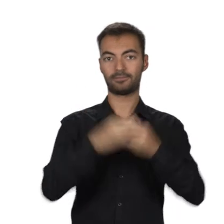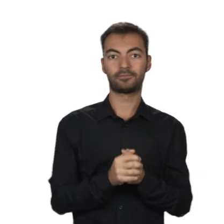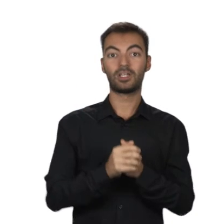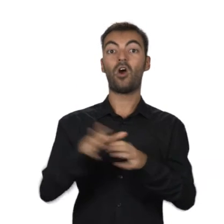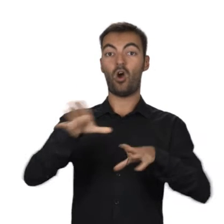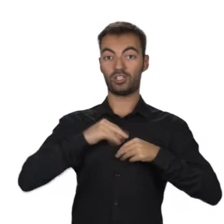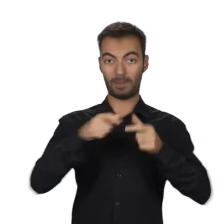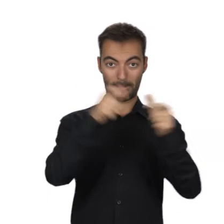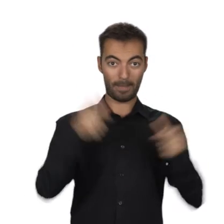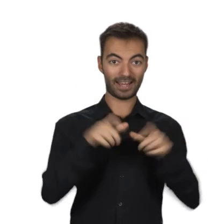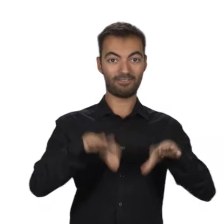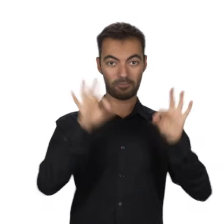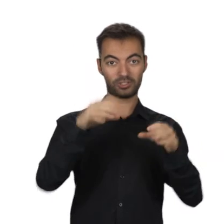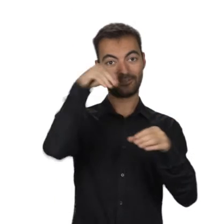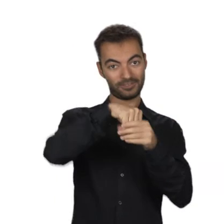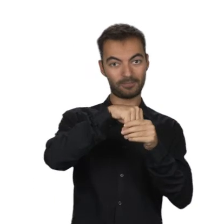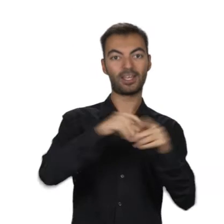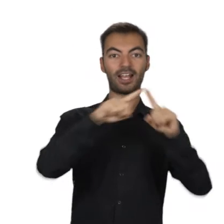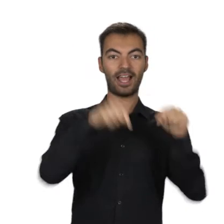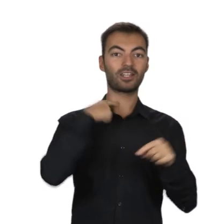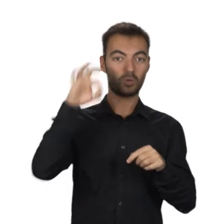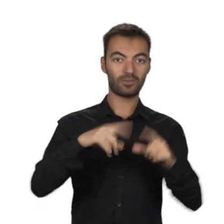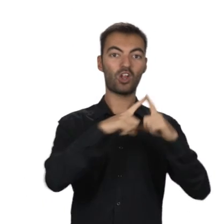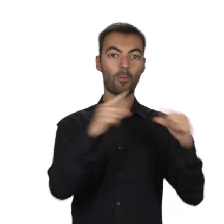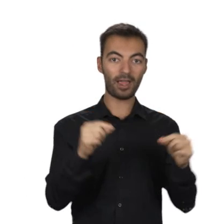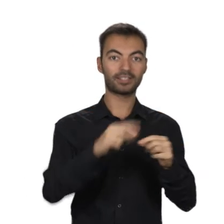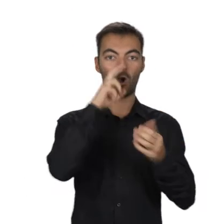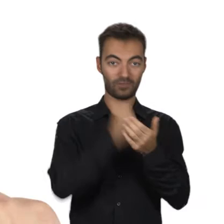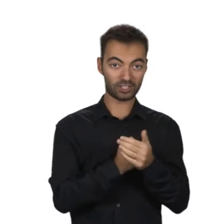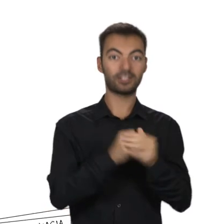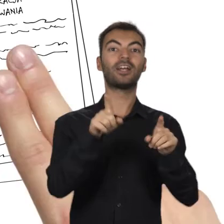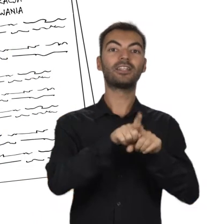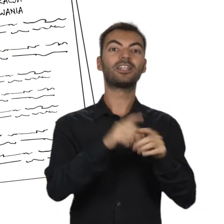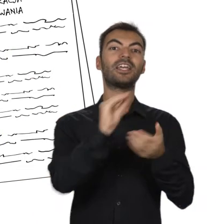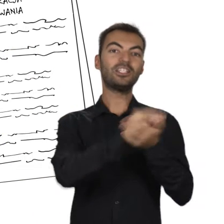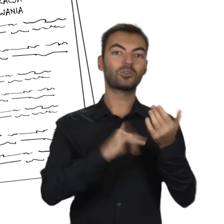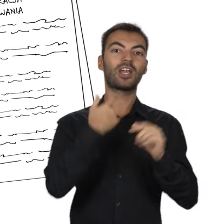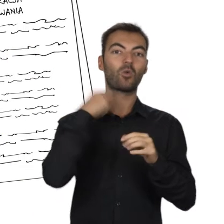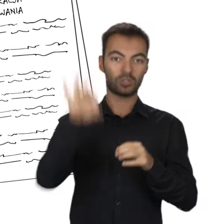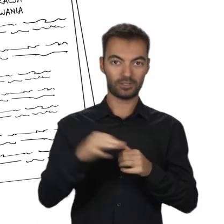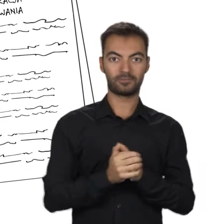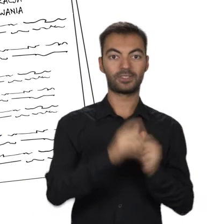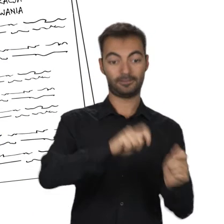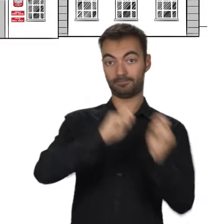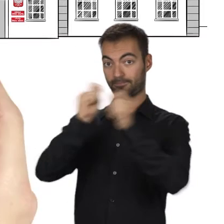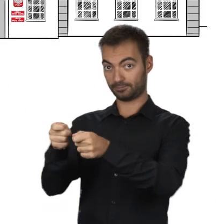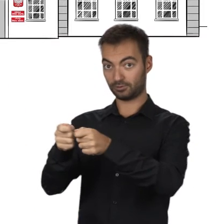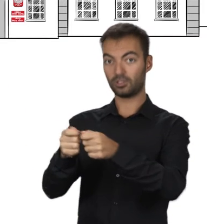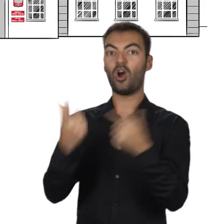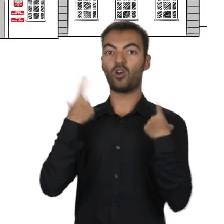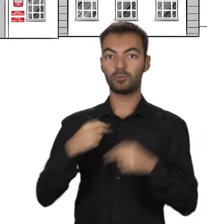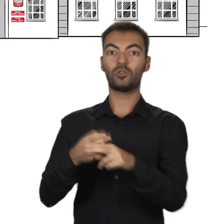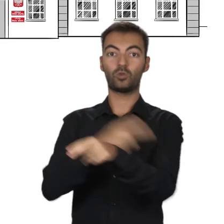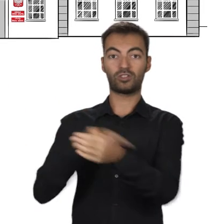mailem. Wyborca otrzyma pakiet wyborczy, w tym m.in. kartę do głosowania, koperty, oświadczenie oraz instrukcję głosowania korespondencyjnego. Wyborca dostarcza swój